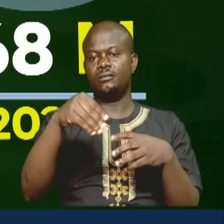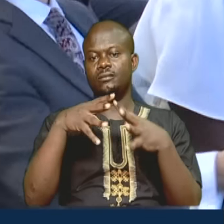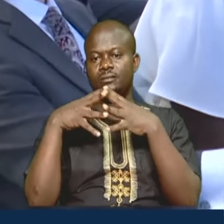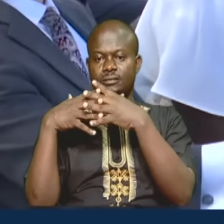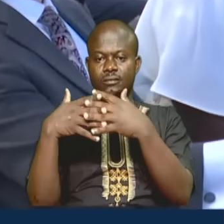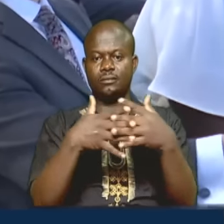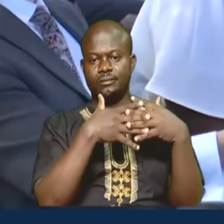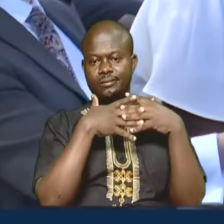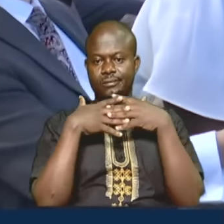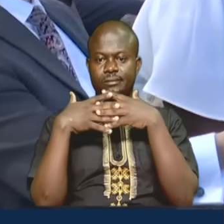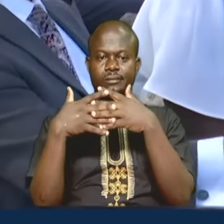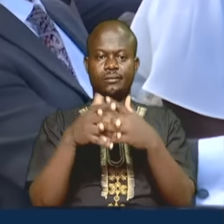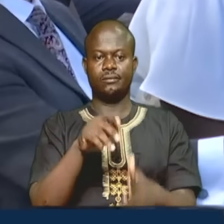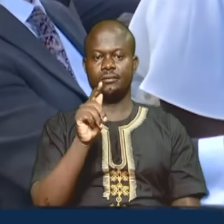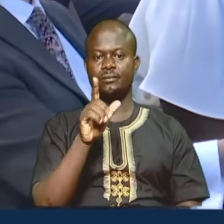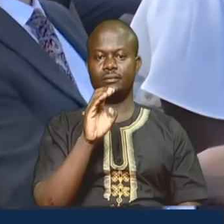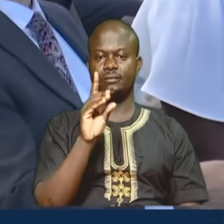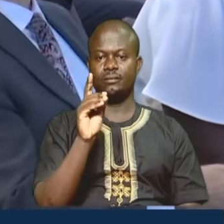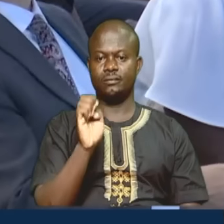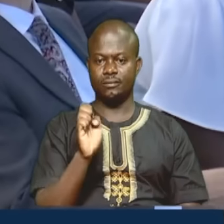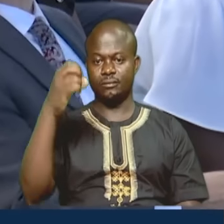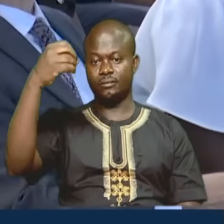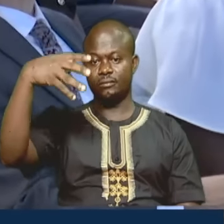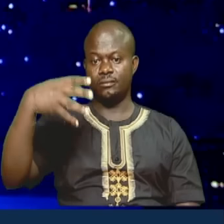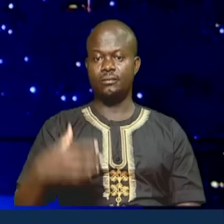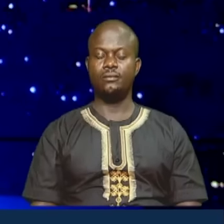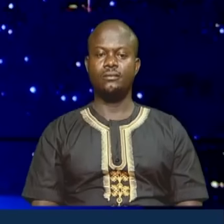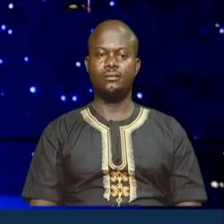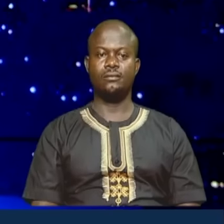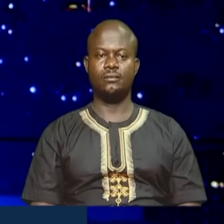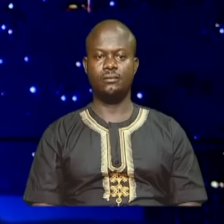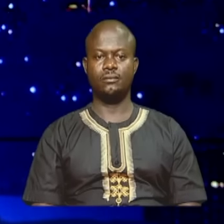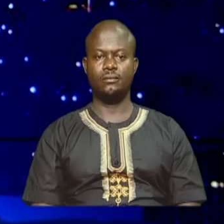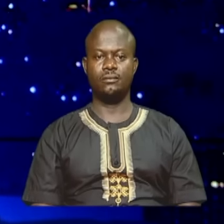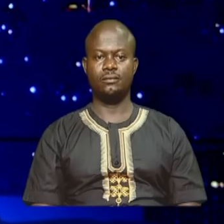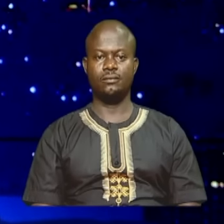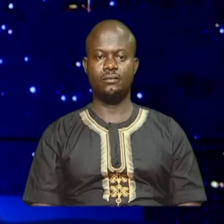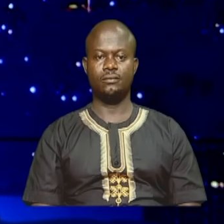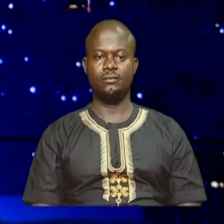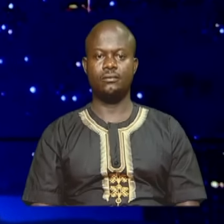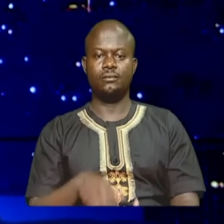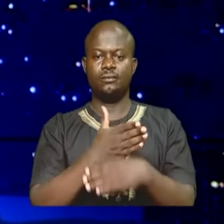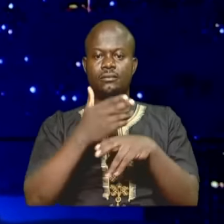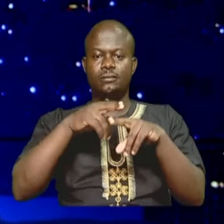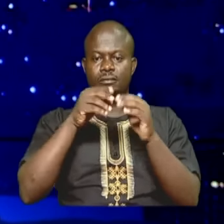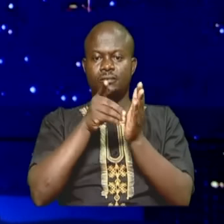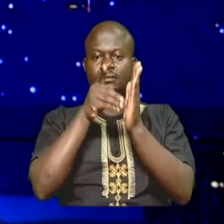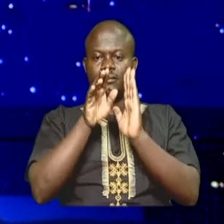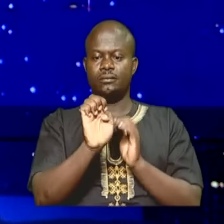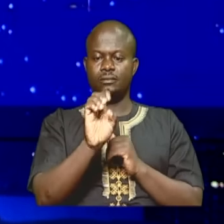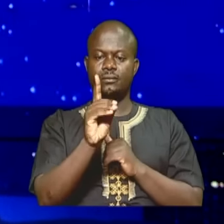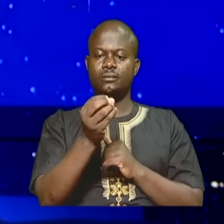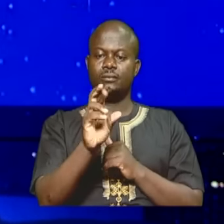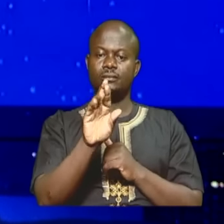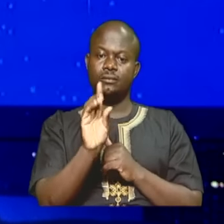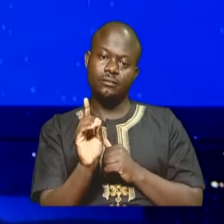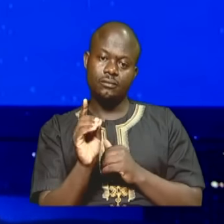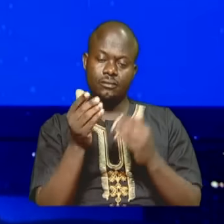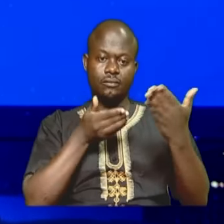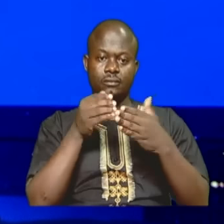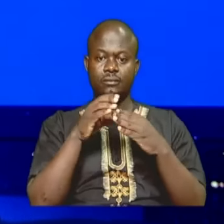Placide Nyenshuti, i Kigali. Minisitiri w'Intebe Dr. Edouard Ngirente yakiriye